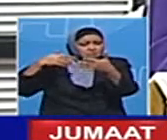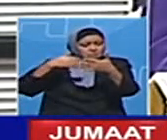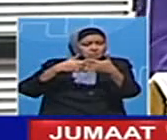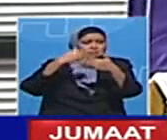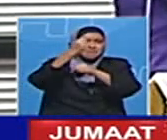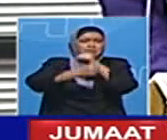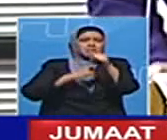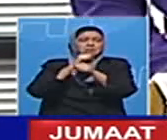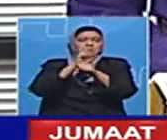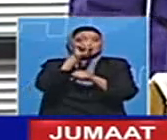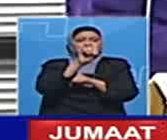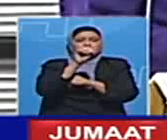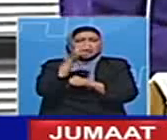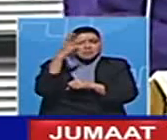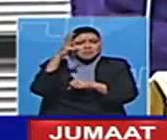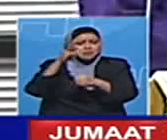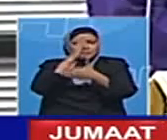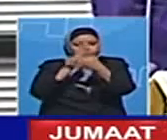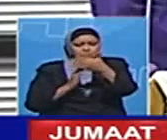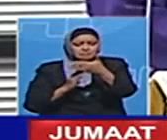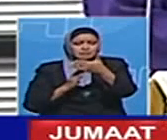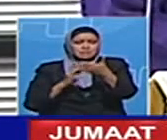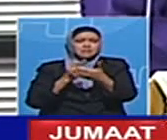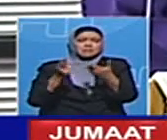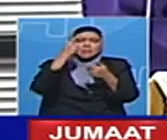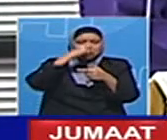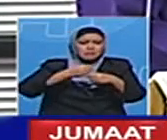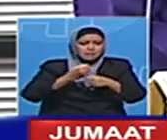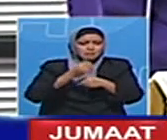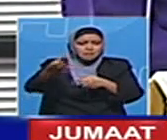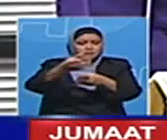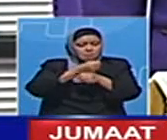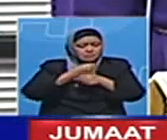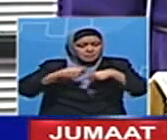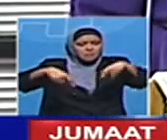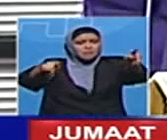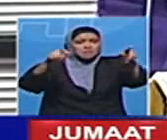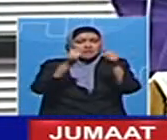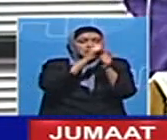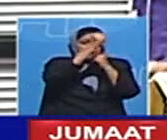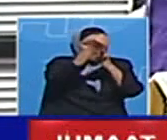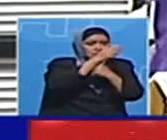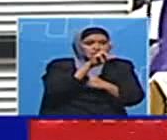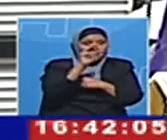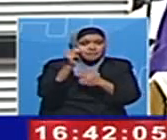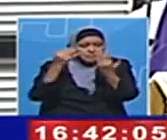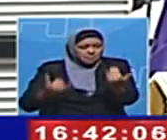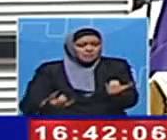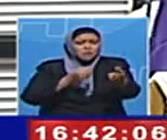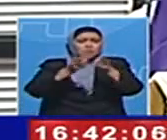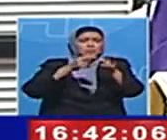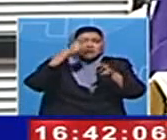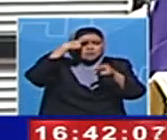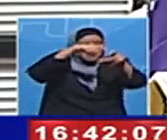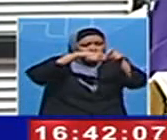tahun 2016 seterusnya bagi mengambil peluang atas kedudukan Ringgit kini dan usaha untuk menarik Lebih